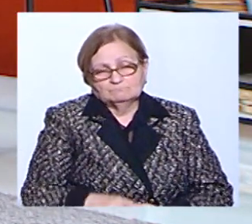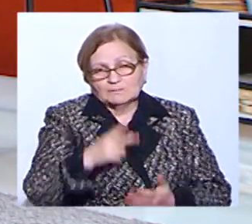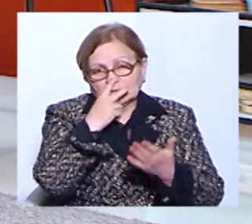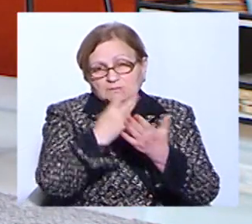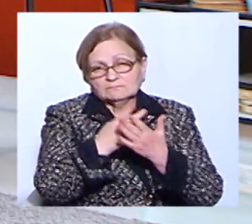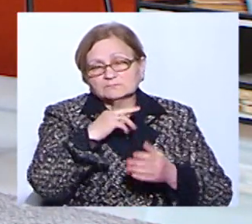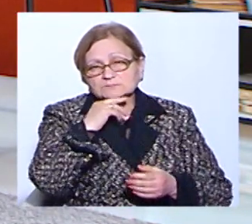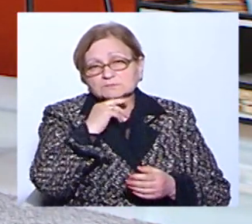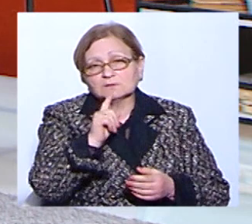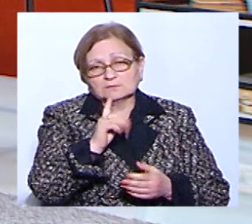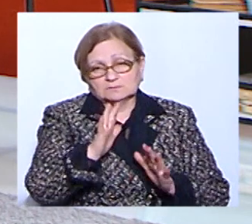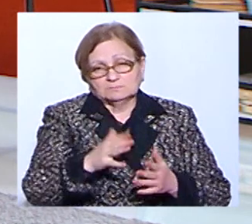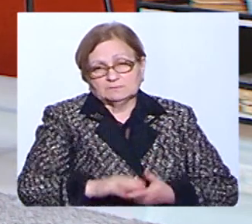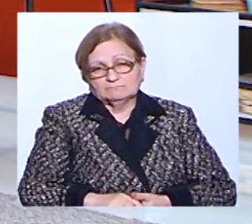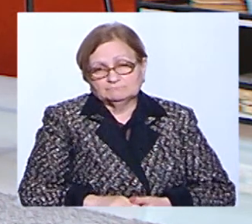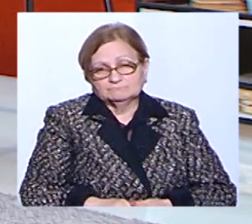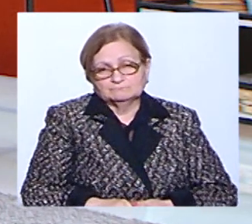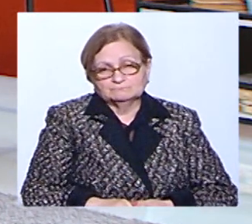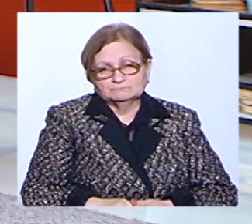ხდება.